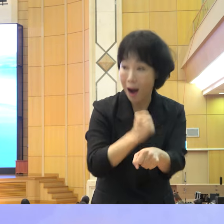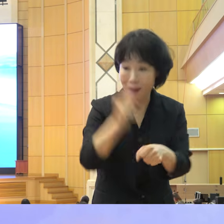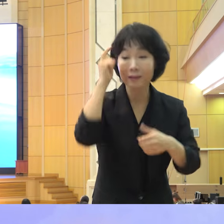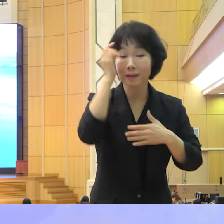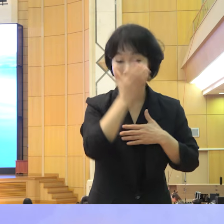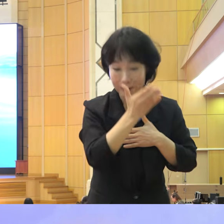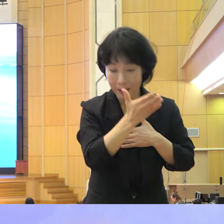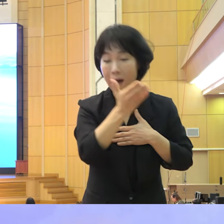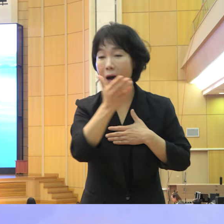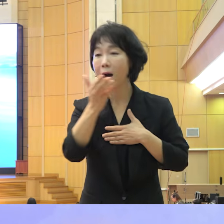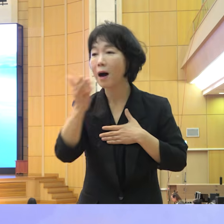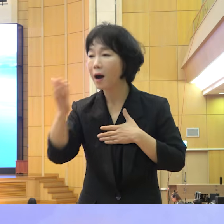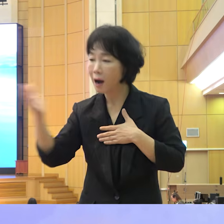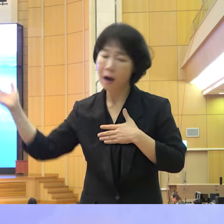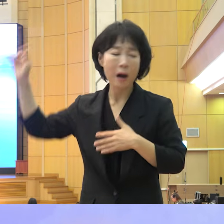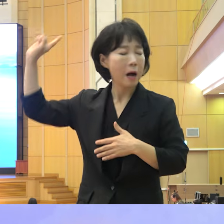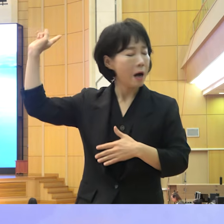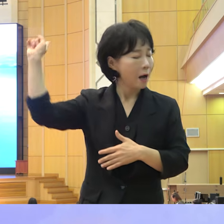두려워하느냐